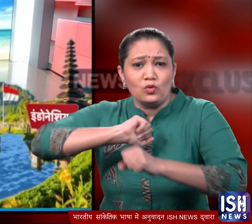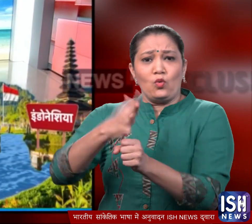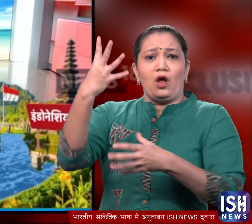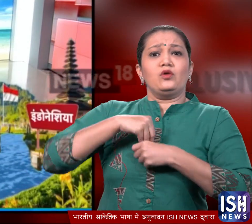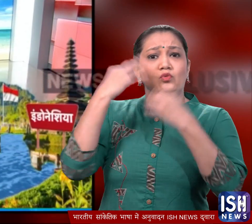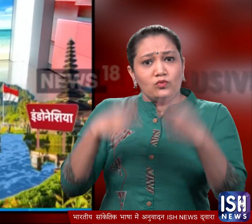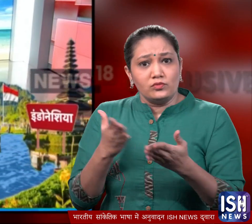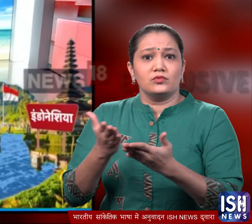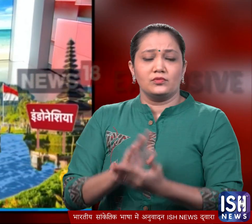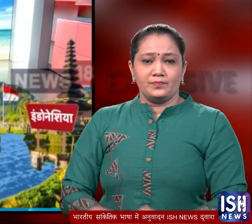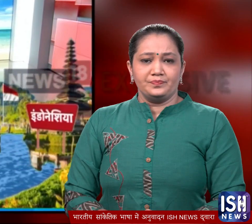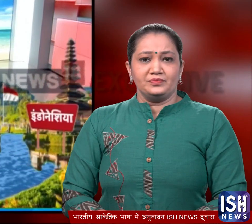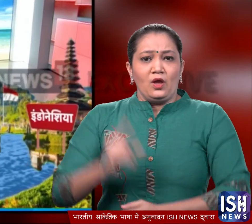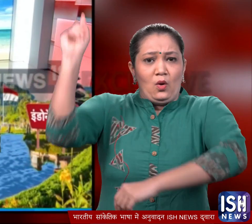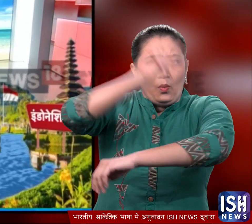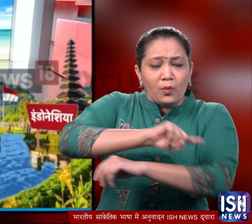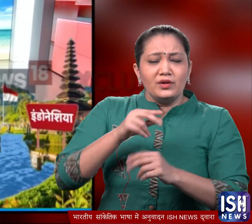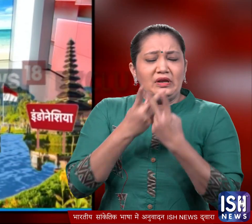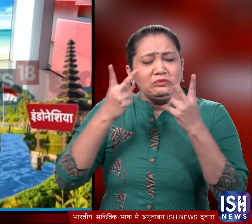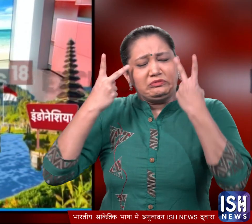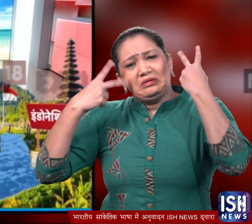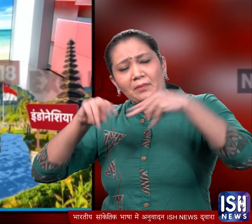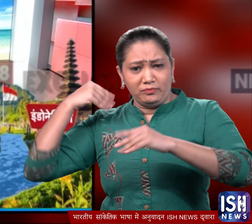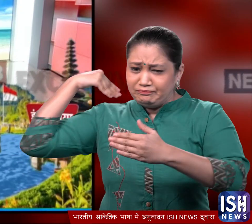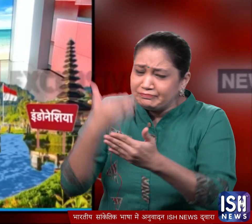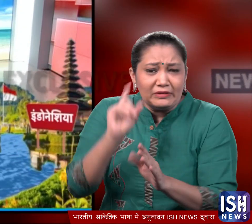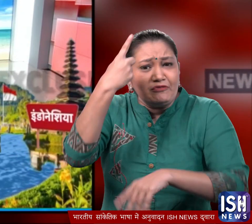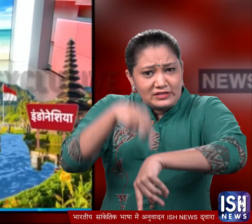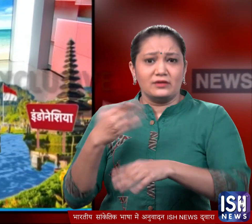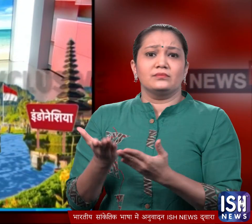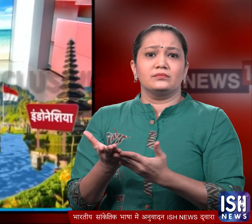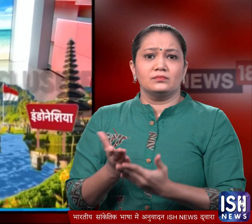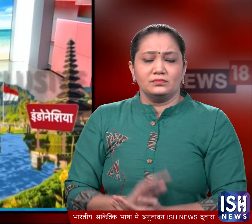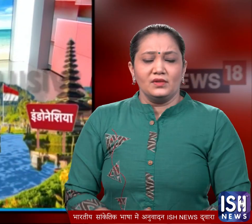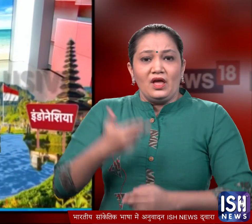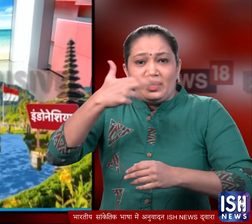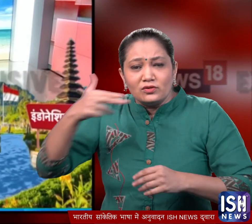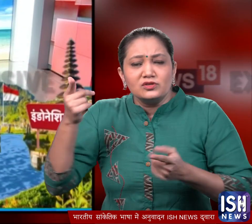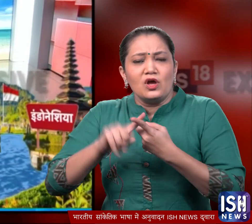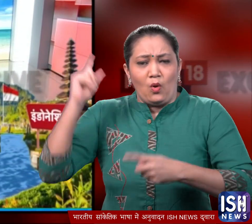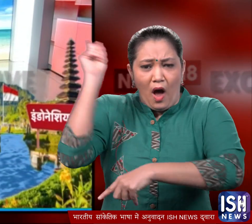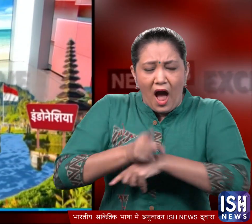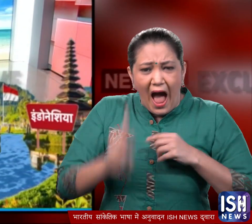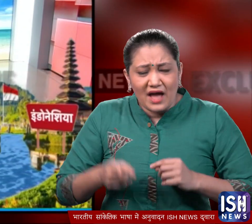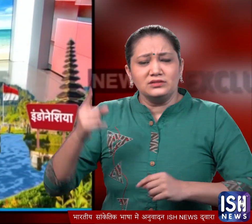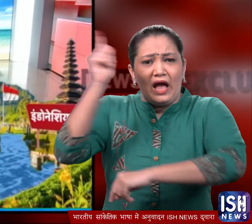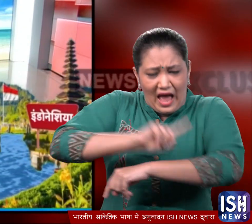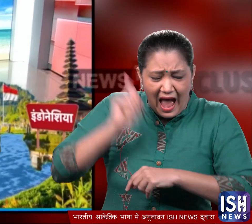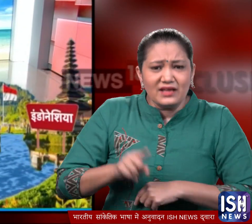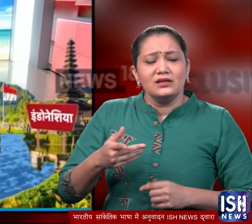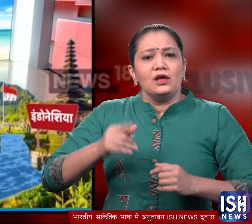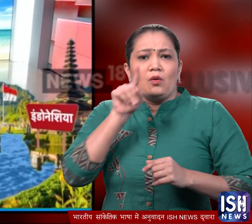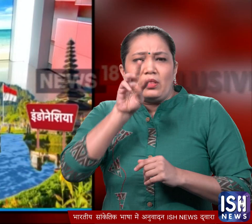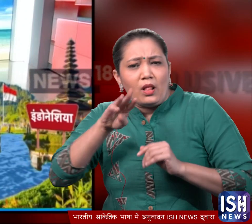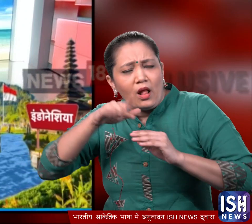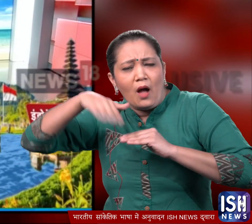55,000 कोरोना के नए मरीज सामने आए। वहां एक दिन में कोरोना के इतने मरीज अब तक नहीं मिले थे। यही नहीं, इंडोनेशिया में रोजाना हजारों लोगों की